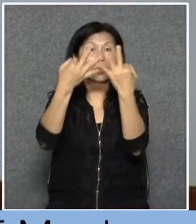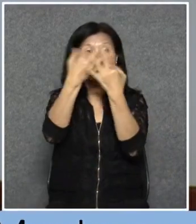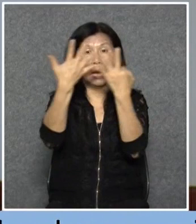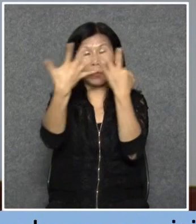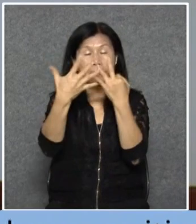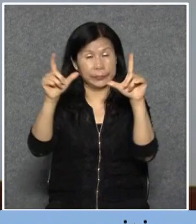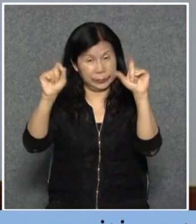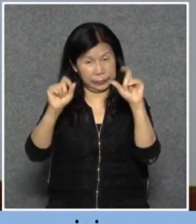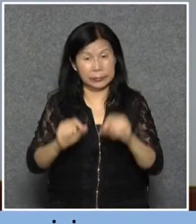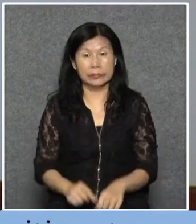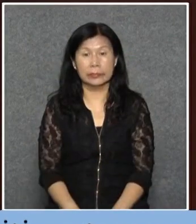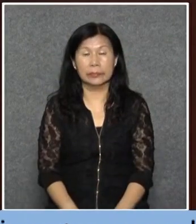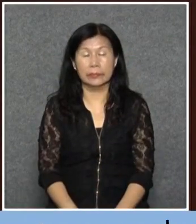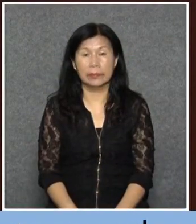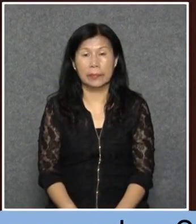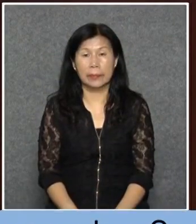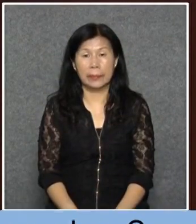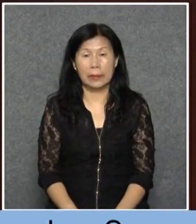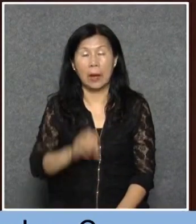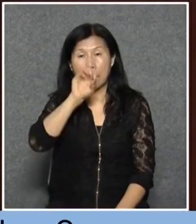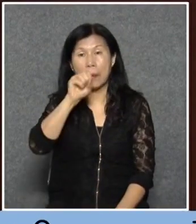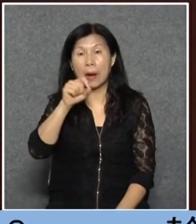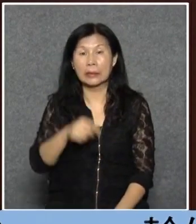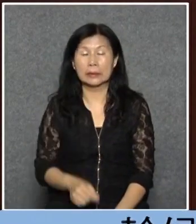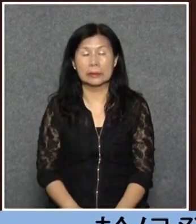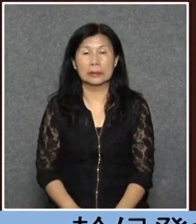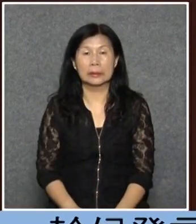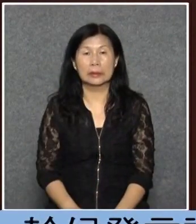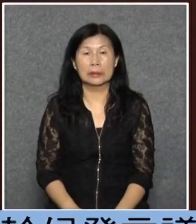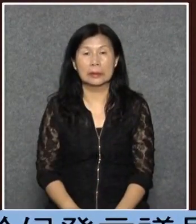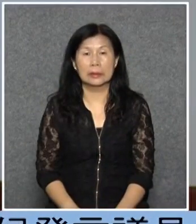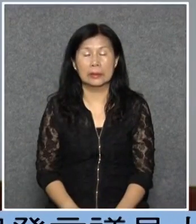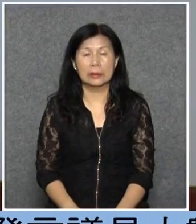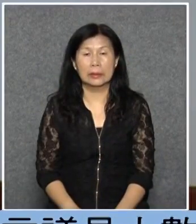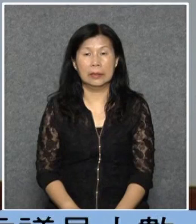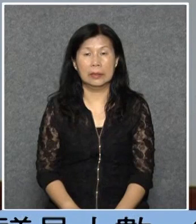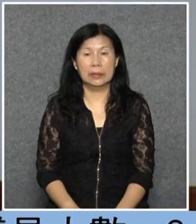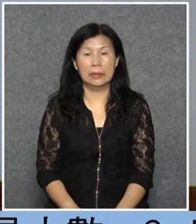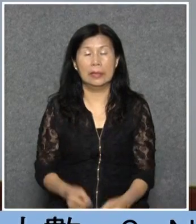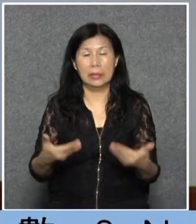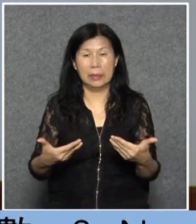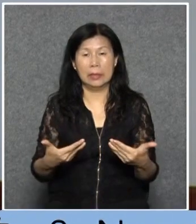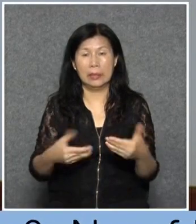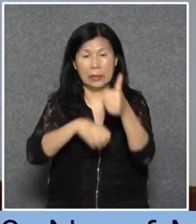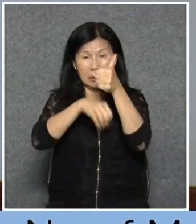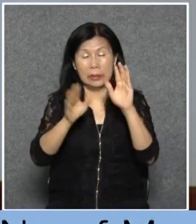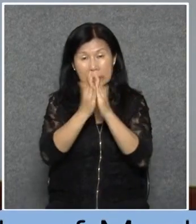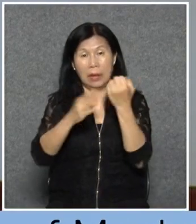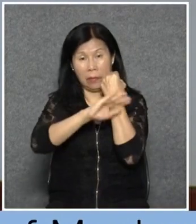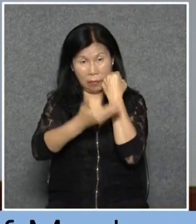聽。 阿梁議員，你應該問問題，你唔係你去解釋。 局長啊，局長個答案係咪係基本法第